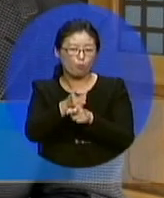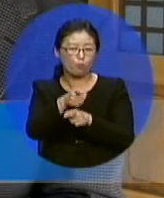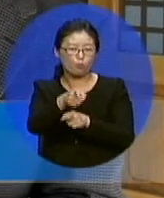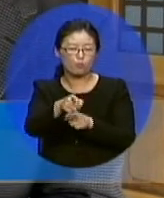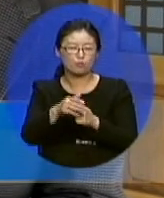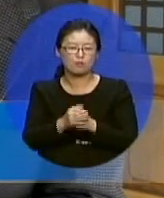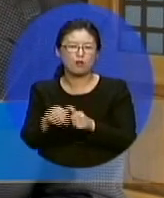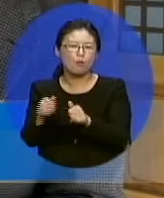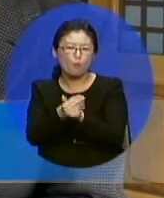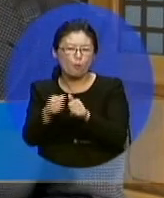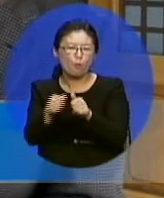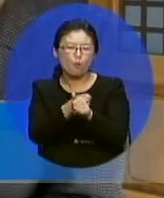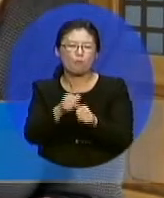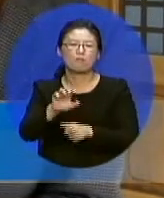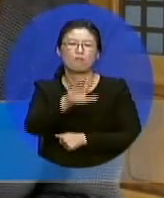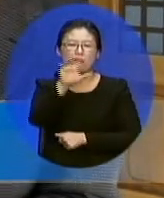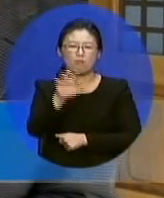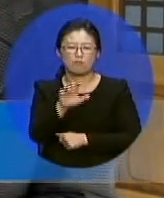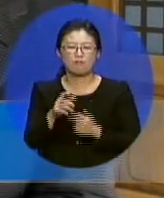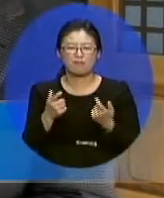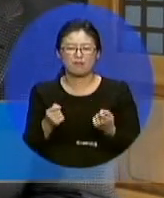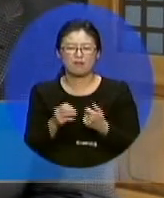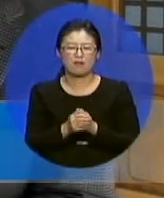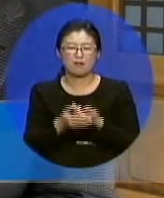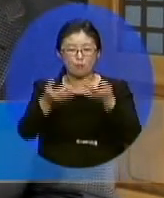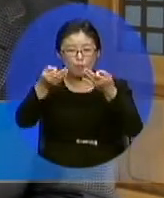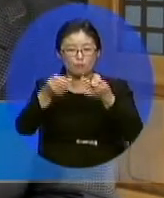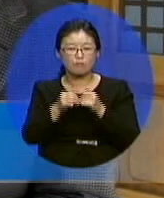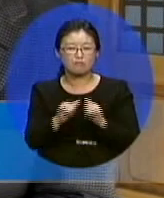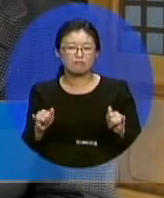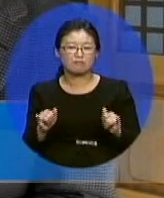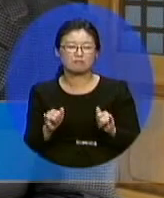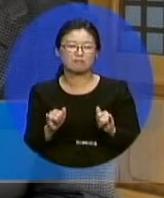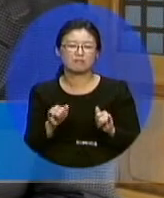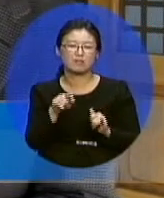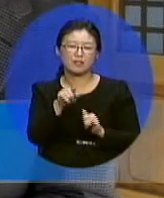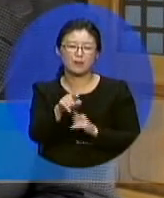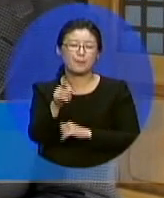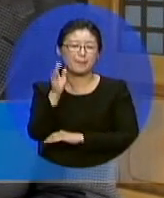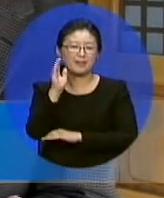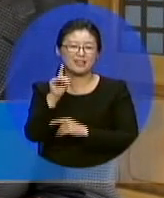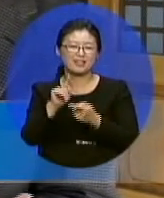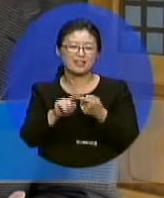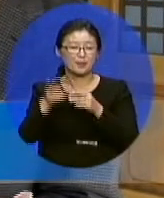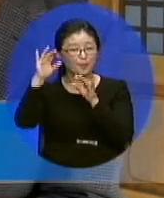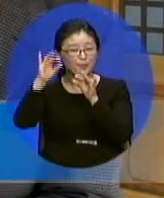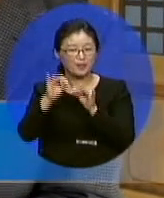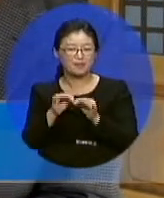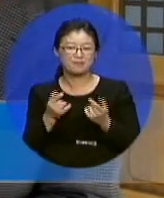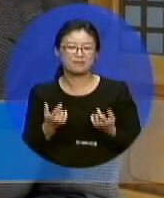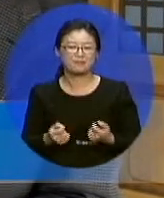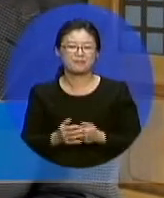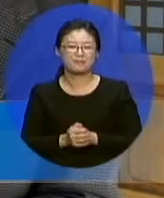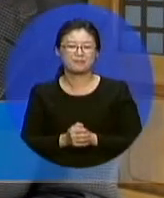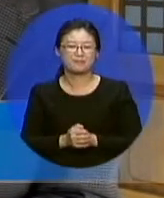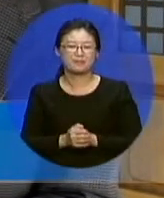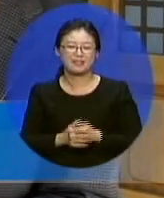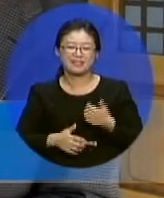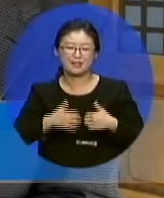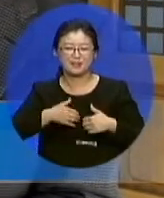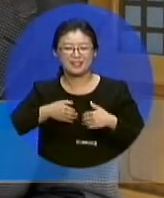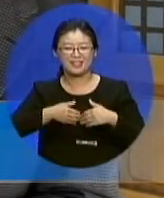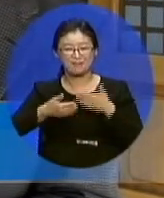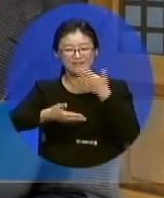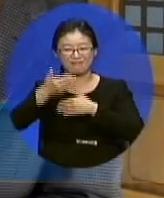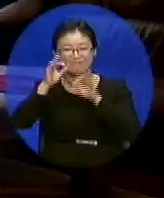복수 또한 폭력을 되풀이하는 것이기 때문에 관객분들이 그런 메시지에 많이 좀 동감하실 것 같고 네, 재밌게